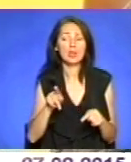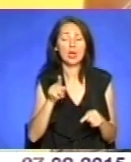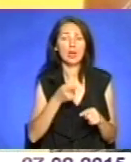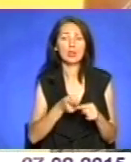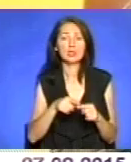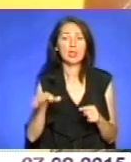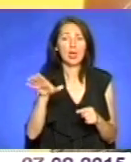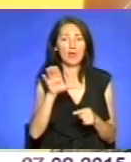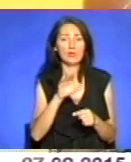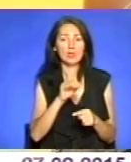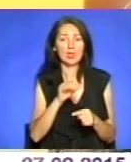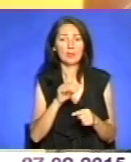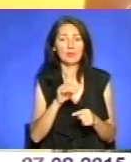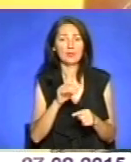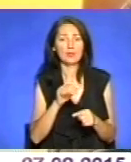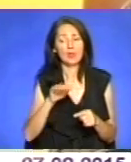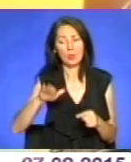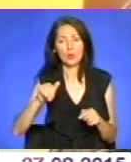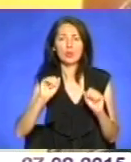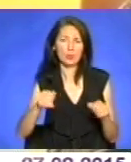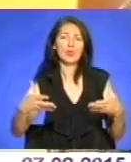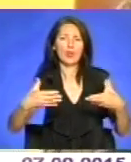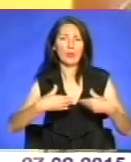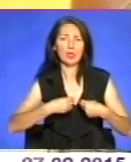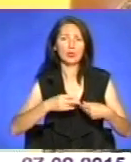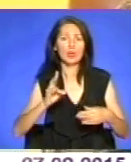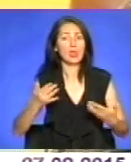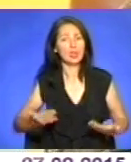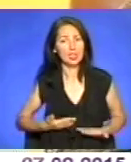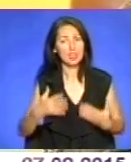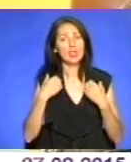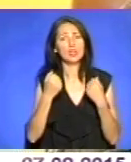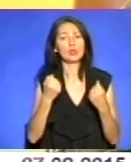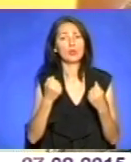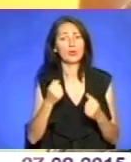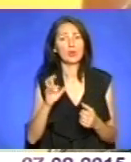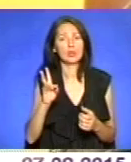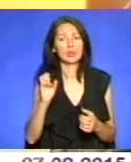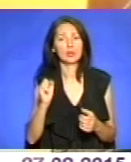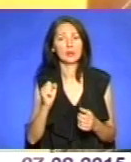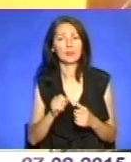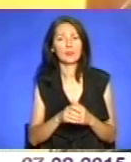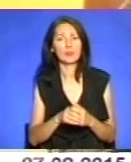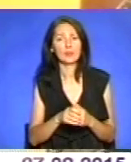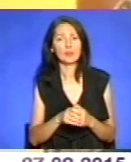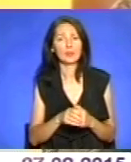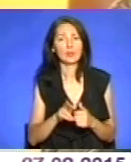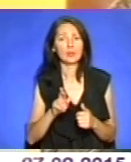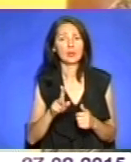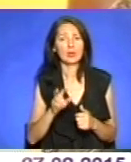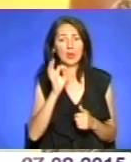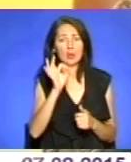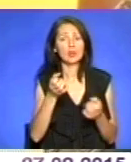все ну, потім може відбитися на житті, на здоров'ї, на цьому, як